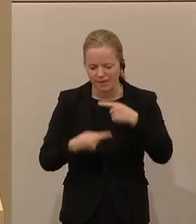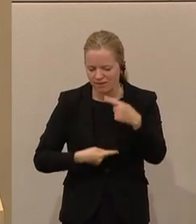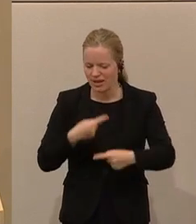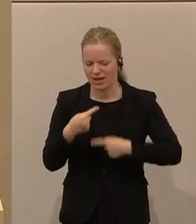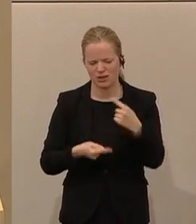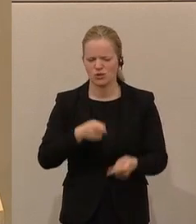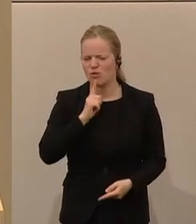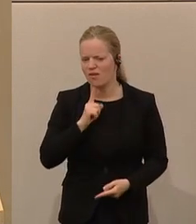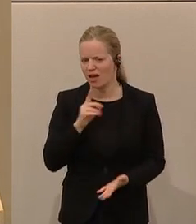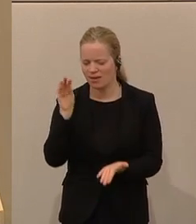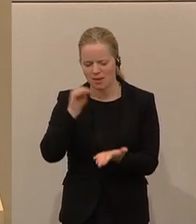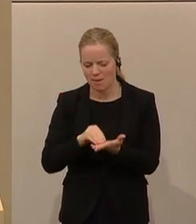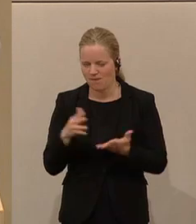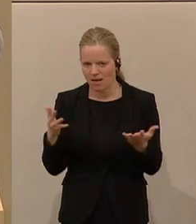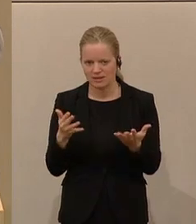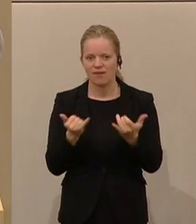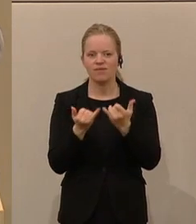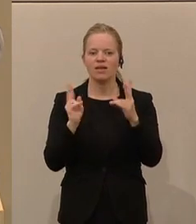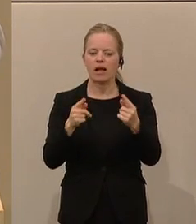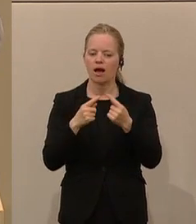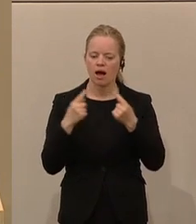die Nutzung des Raums.